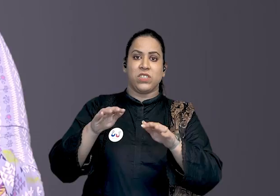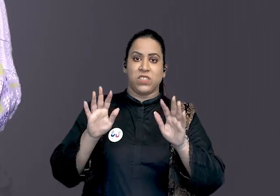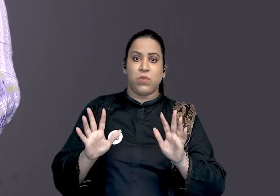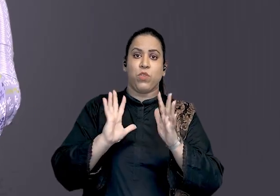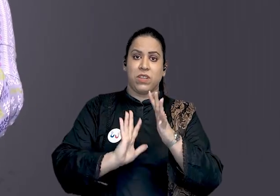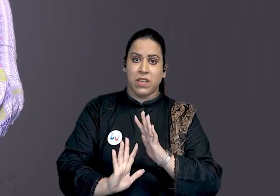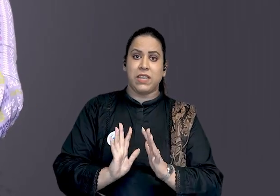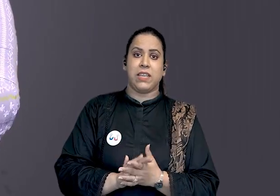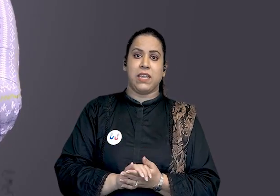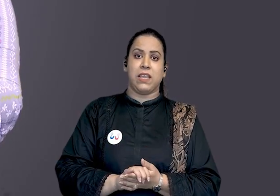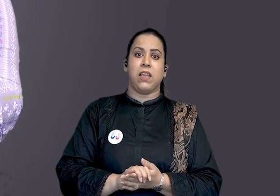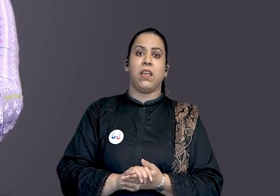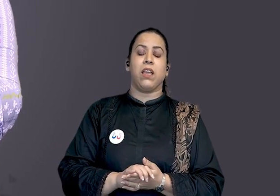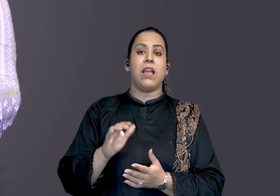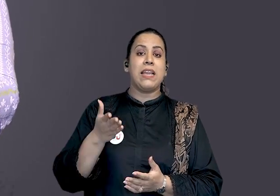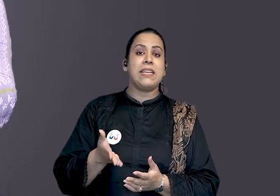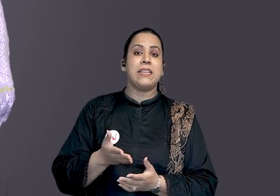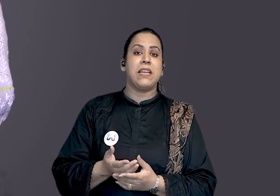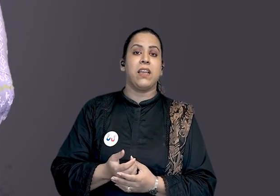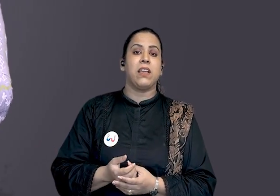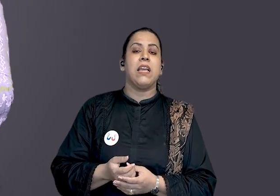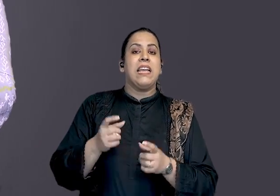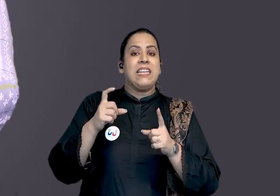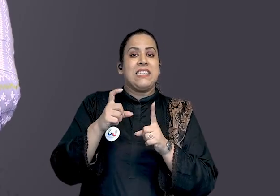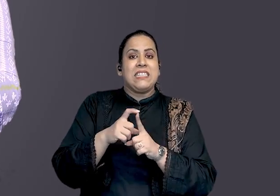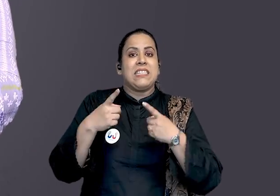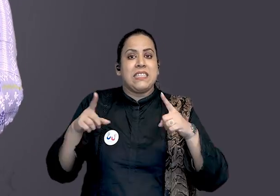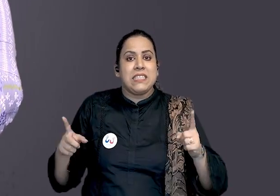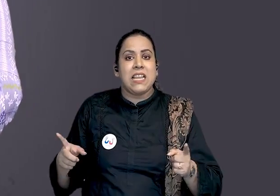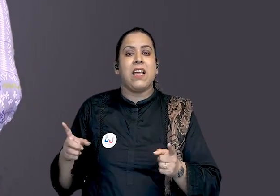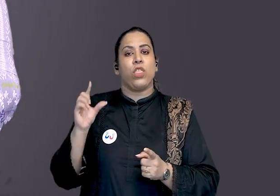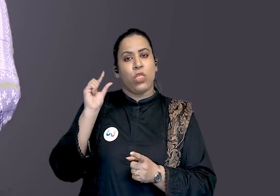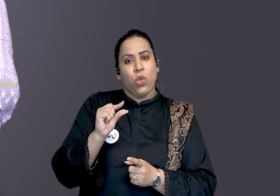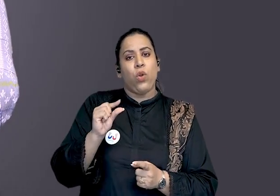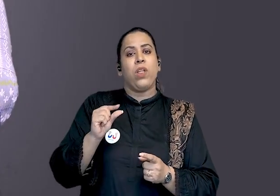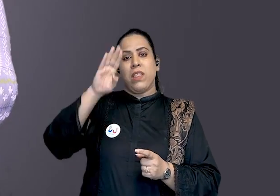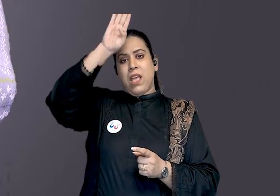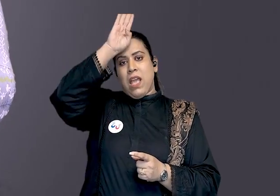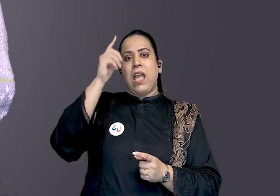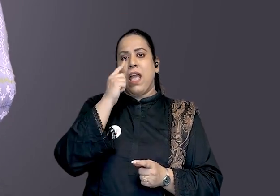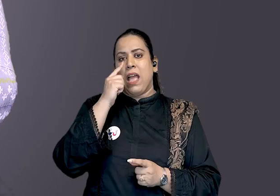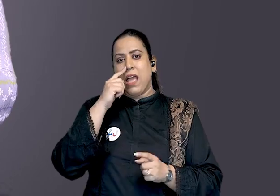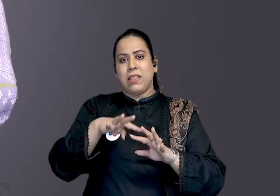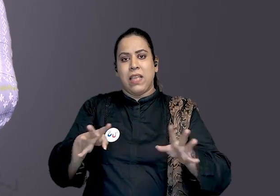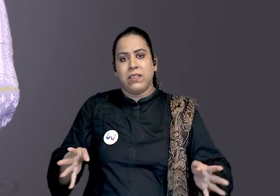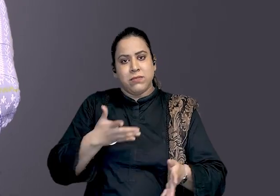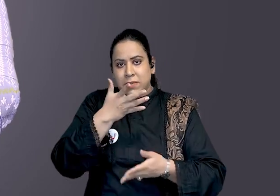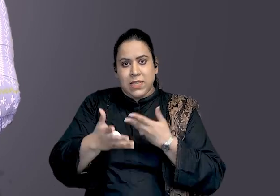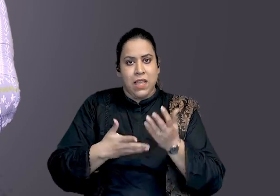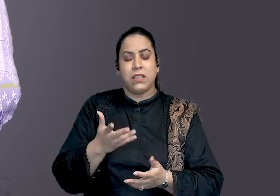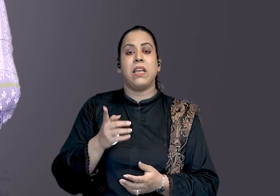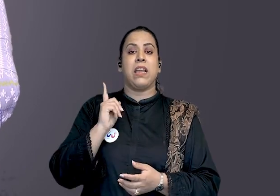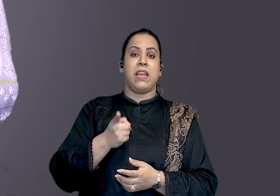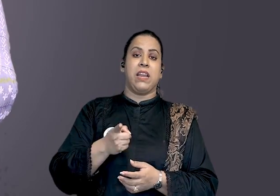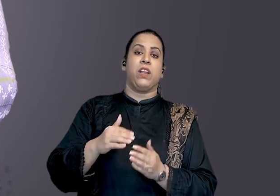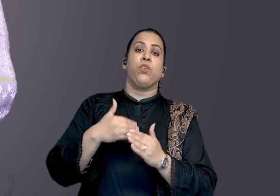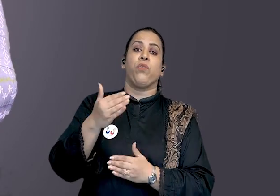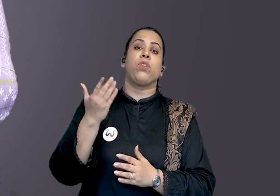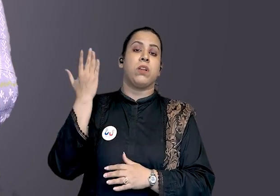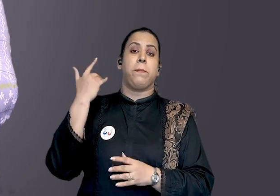है. अब थोड़ा सा मैं अनारकली के मकबरे का भी बता दूं कि इट वाज कंप्लीटेड इन 1615